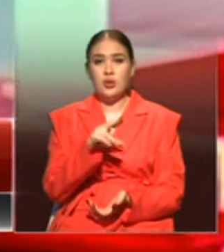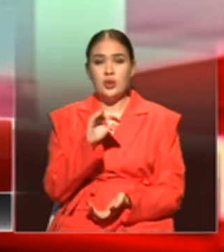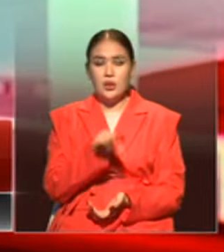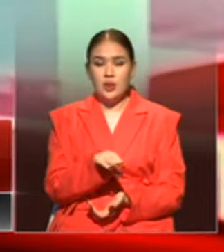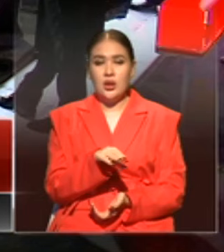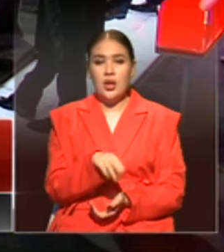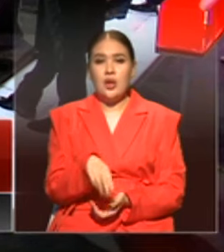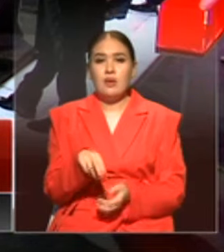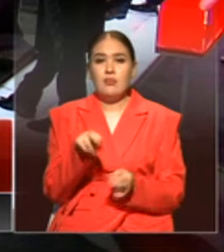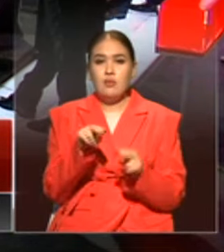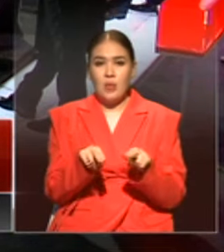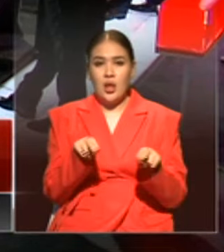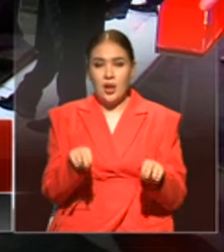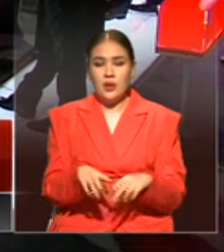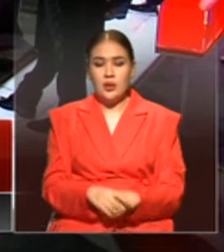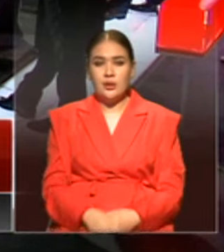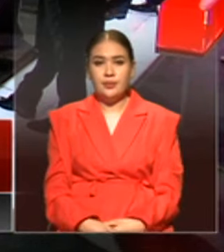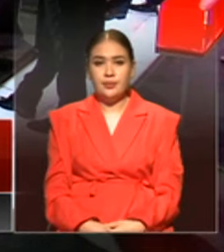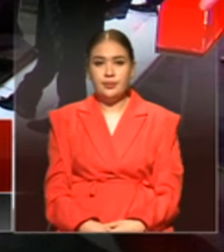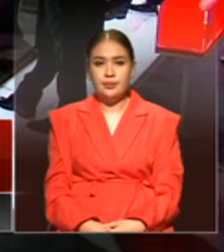емес.